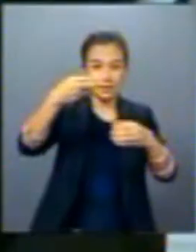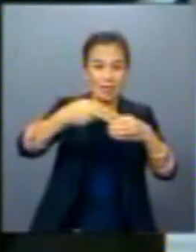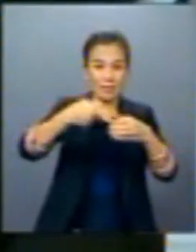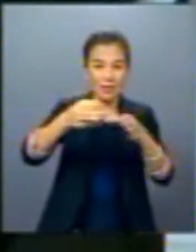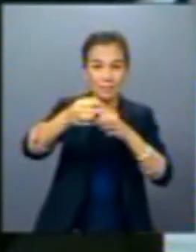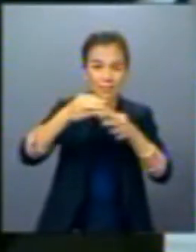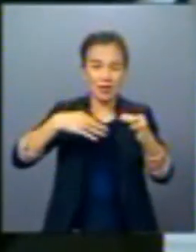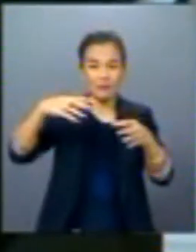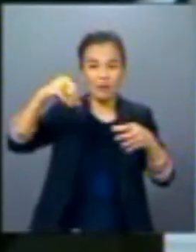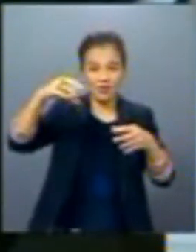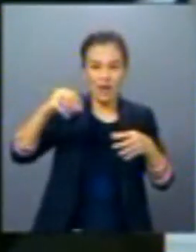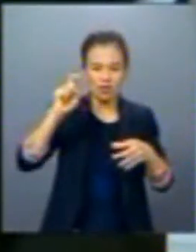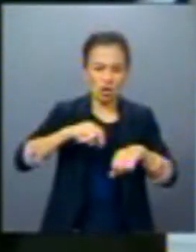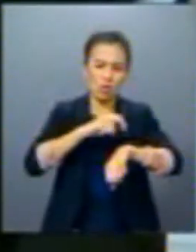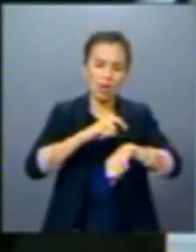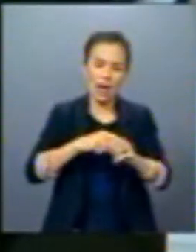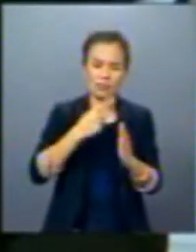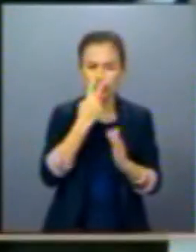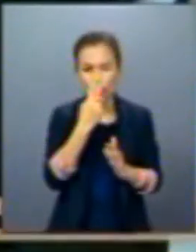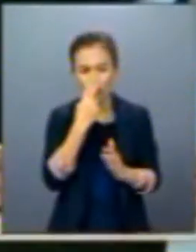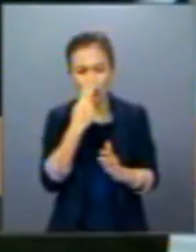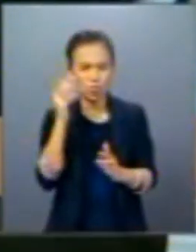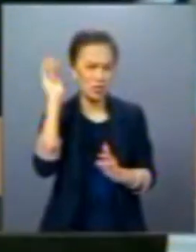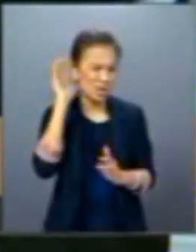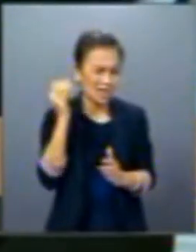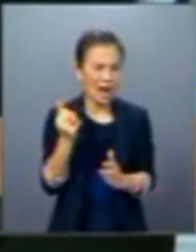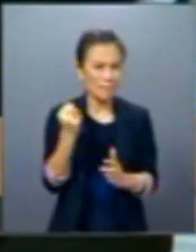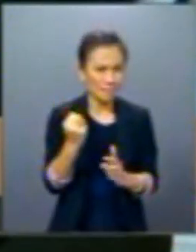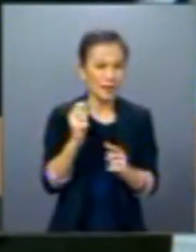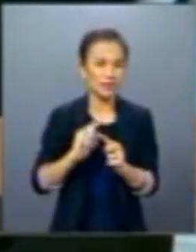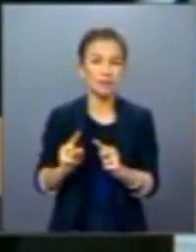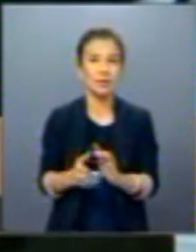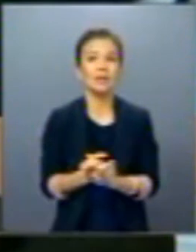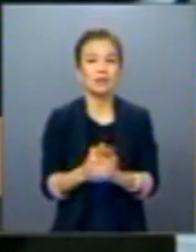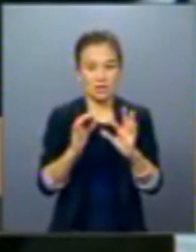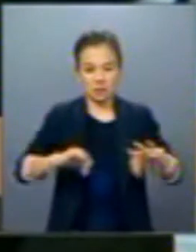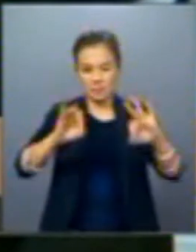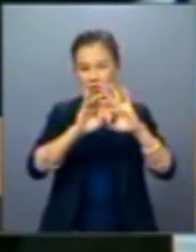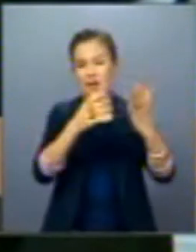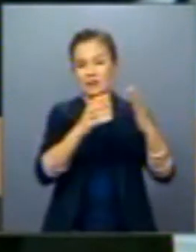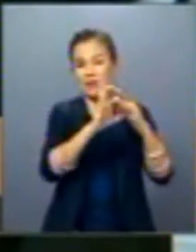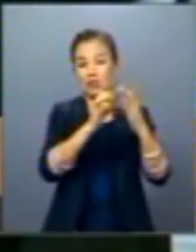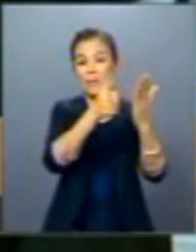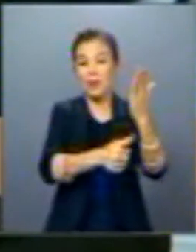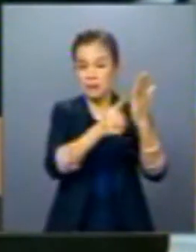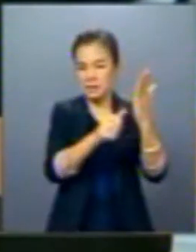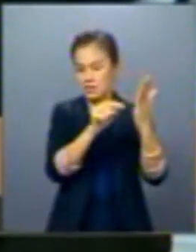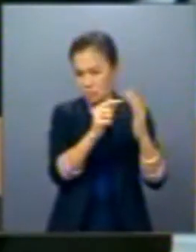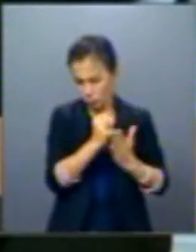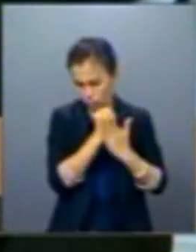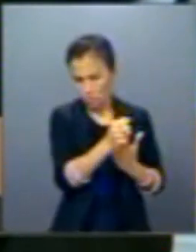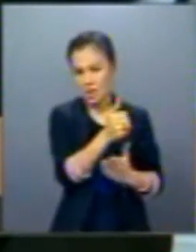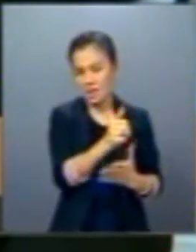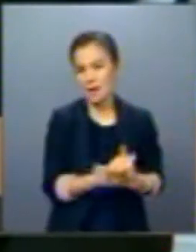า ถ้าเกิดในส่วนของภาคประชาชนเนี่ยแน่นอนมาตรการภาษีเนี่ยก็เป็นส่วนหนึ่งที่ช่วยนะครับคราวนี้